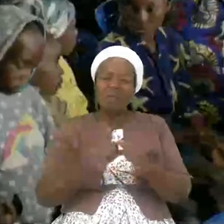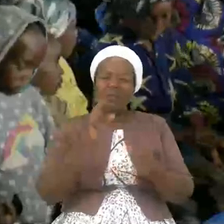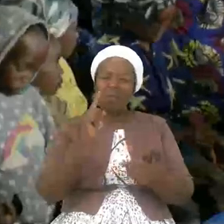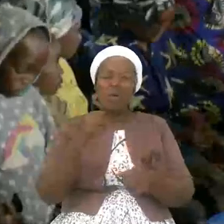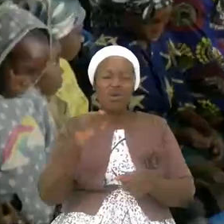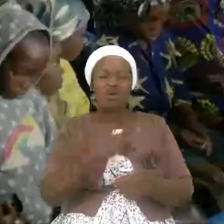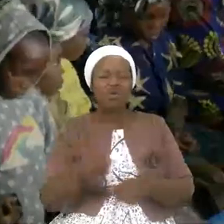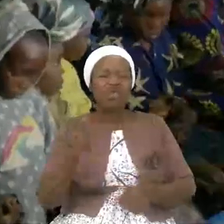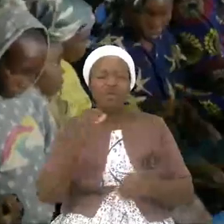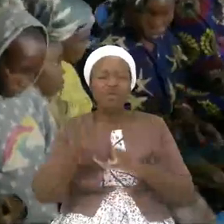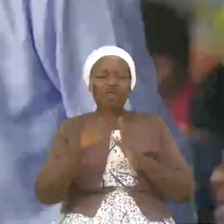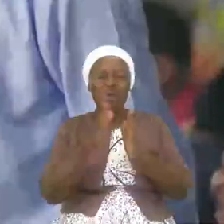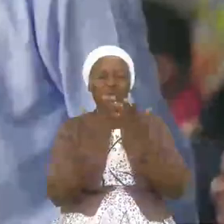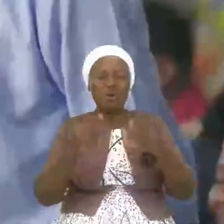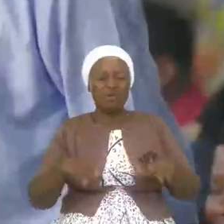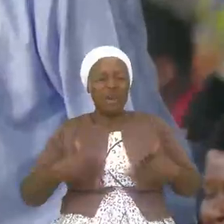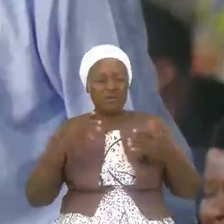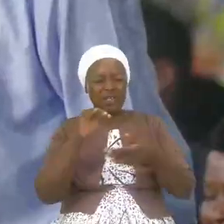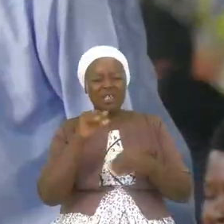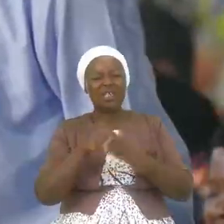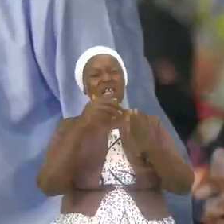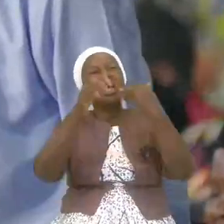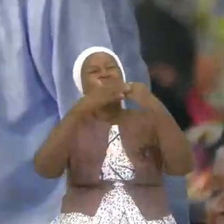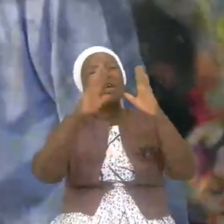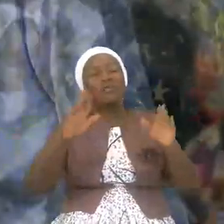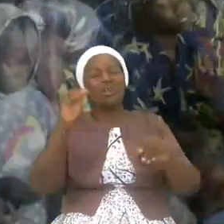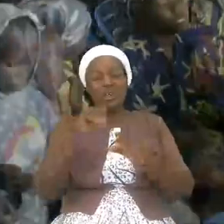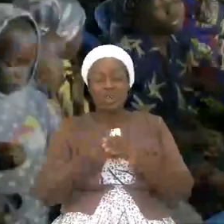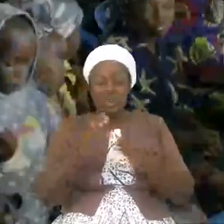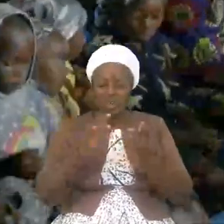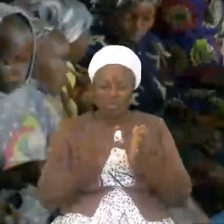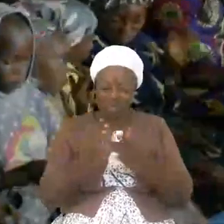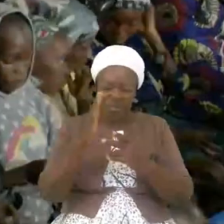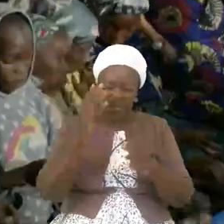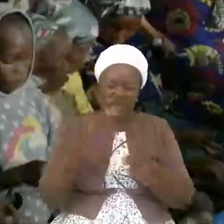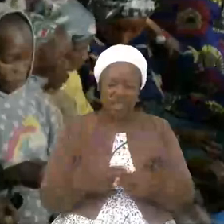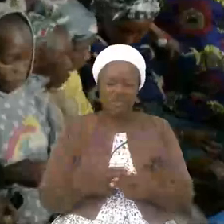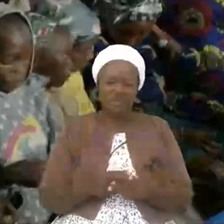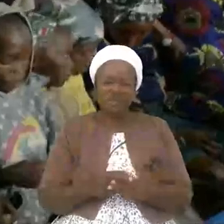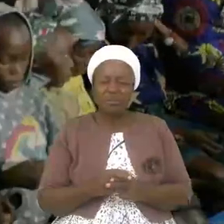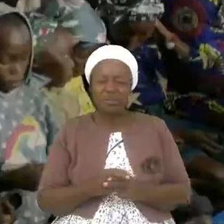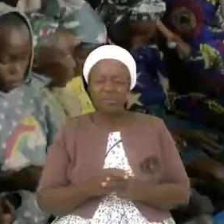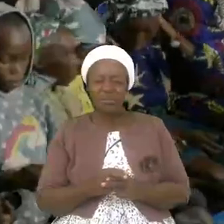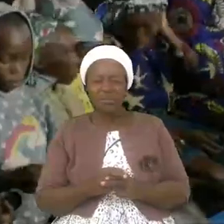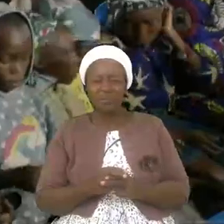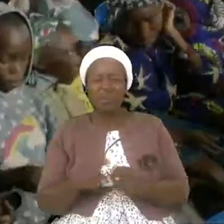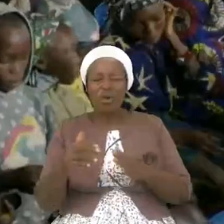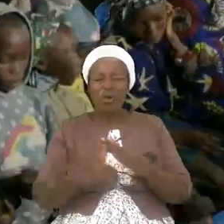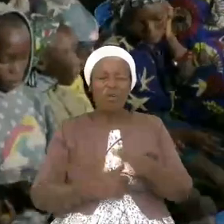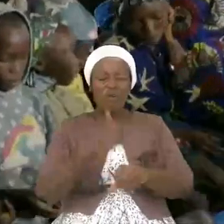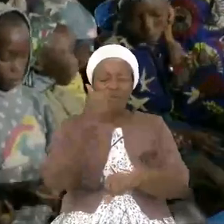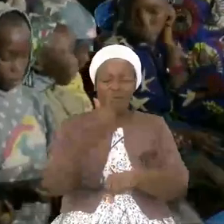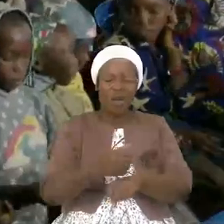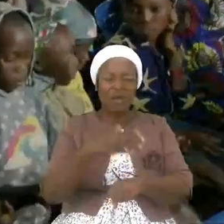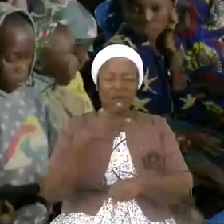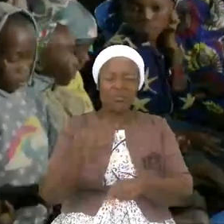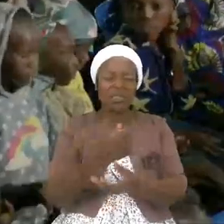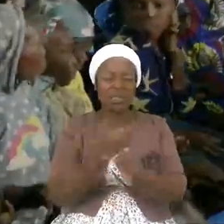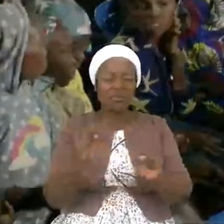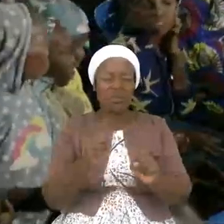chacun là-bas dans ton livre de vie au ciel, au nom de Jésus. Confirme le